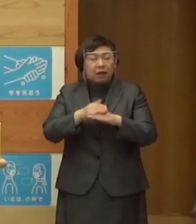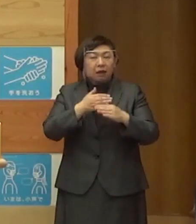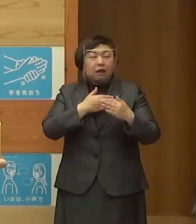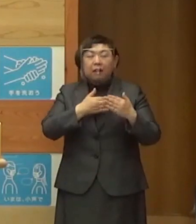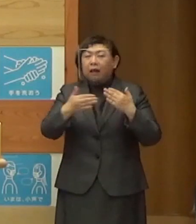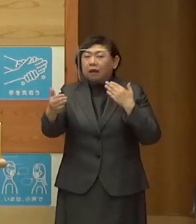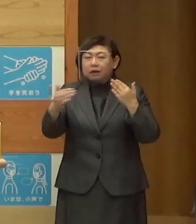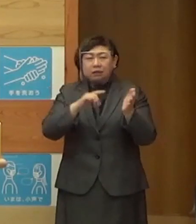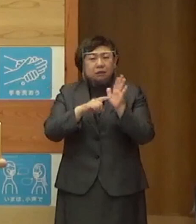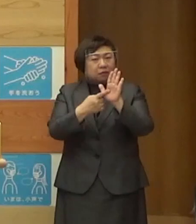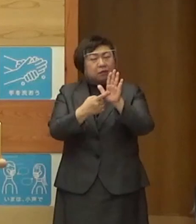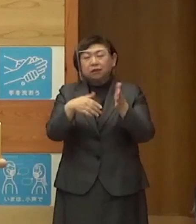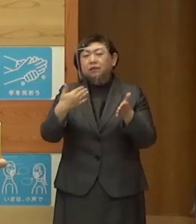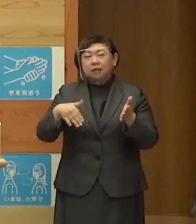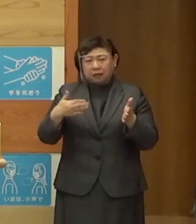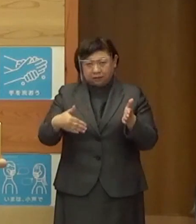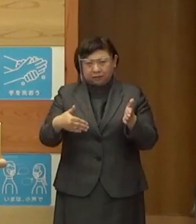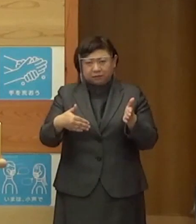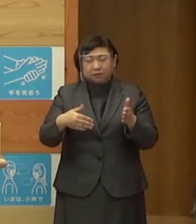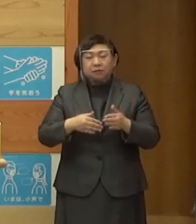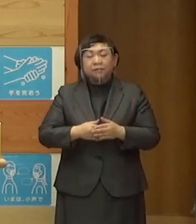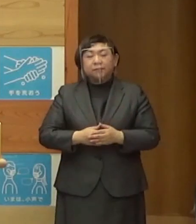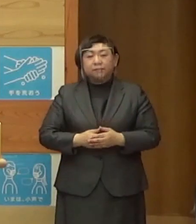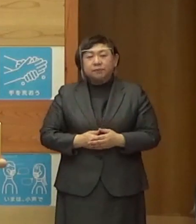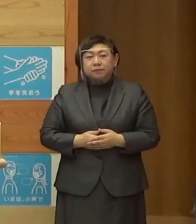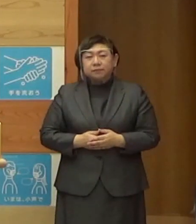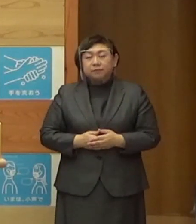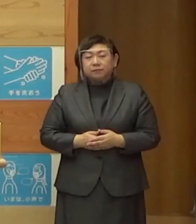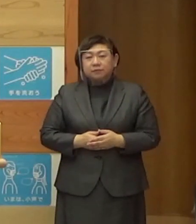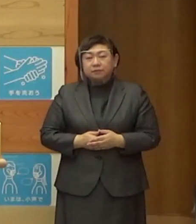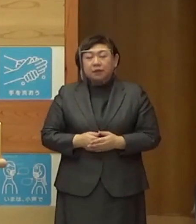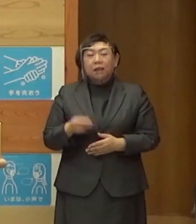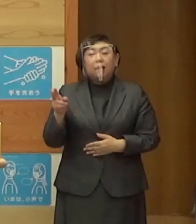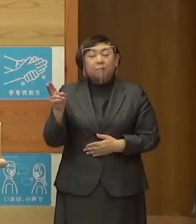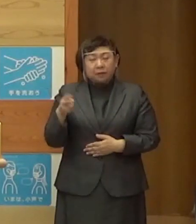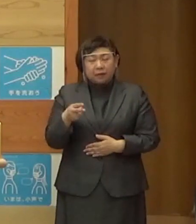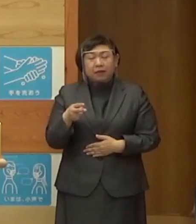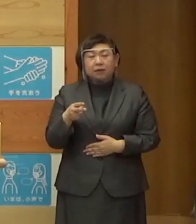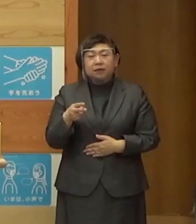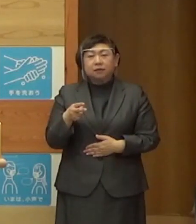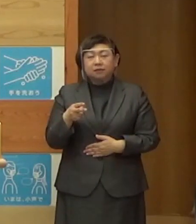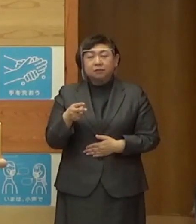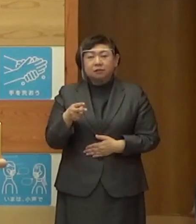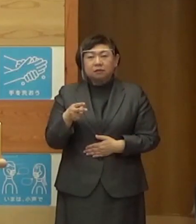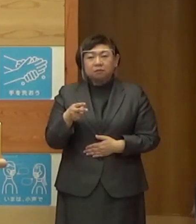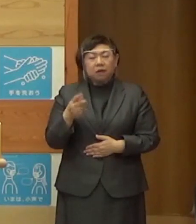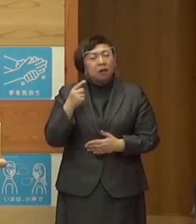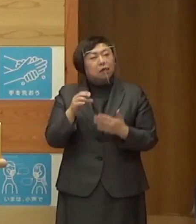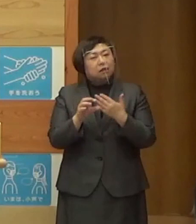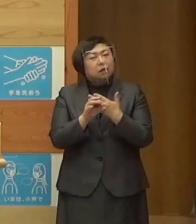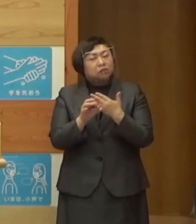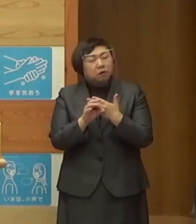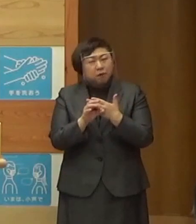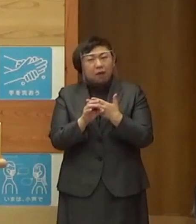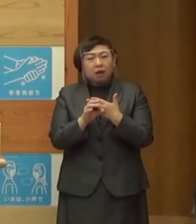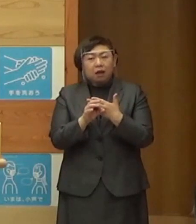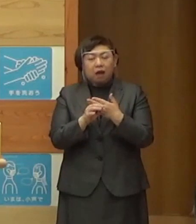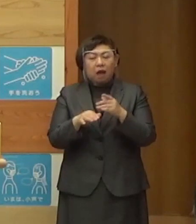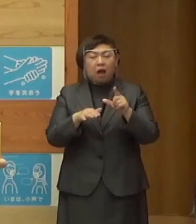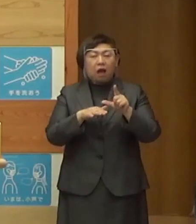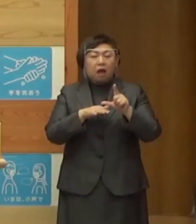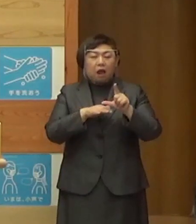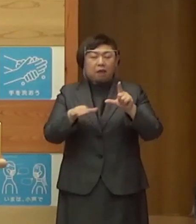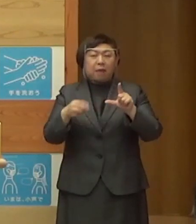確になっていないという状況があります。またこれ例えばなんですけども、この